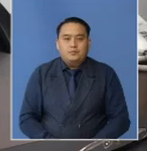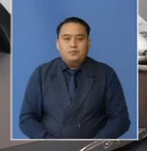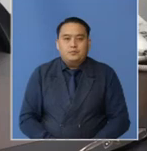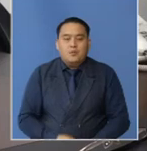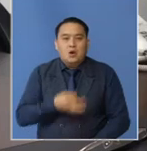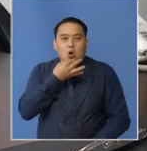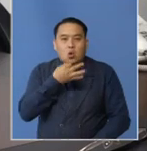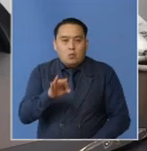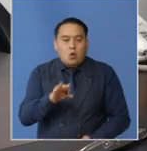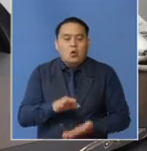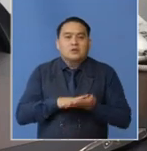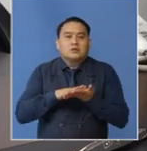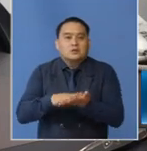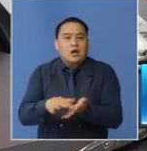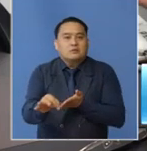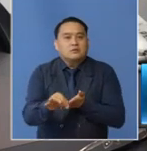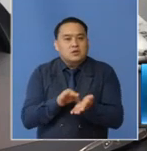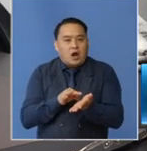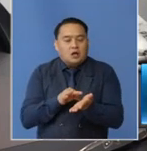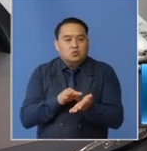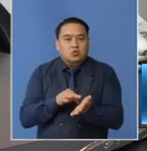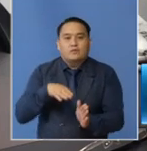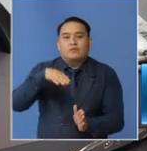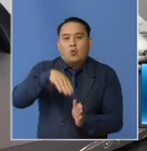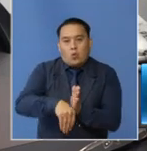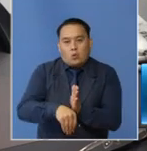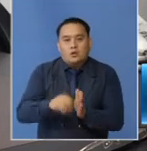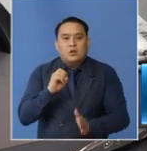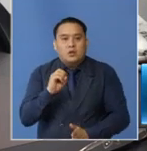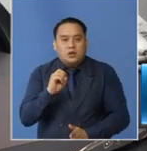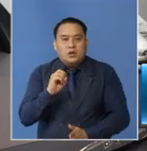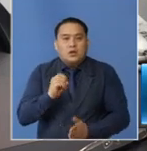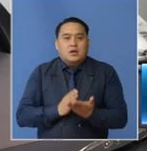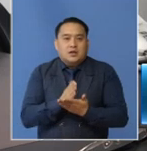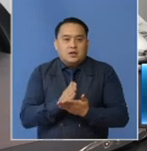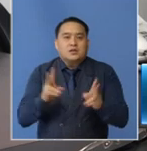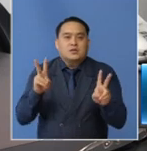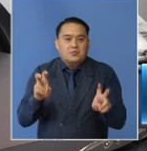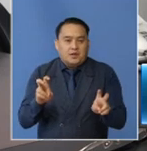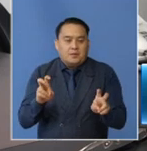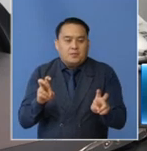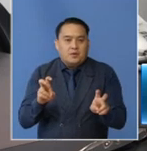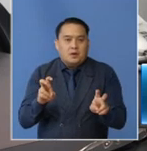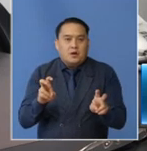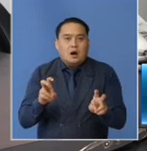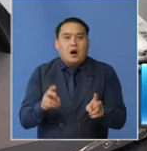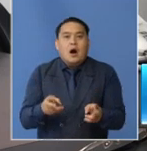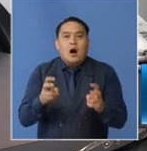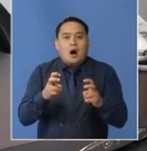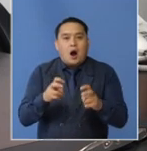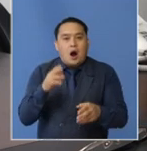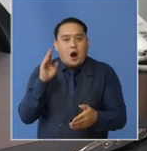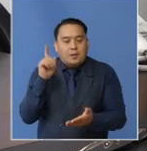Любое заявление, сразу же он входит в ЕКЗМЕТ, наш портал, и он без рассмотрения не